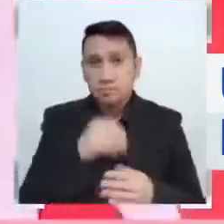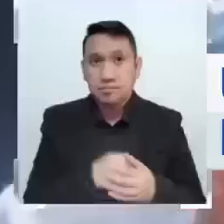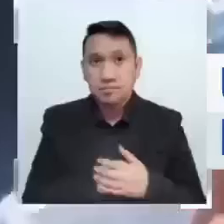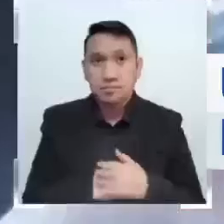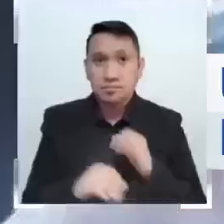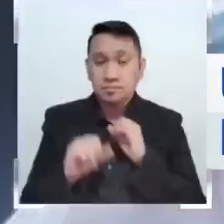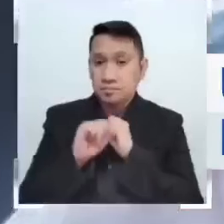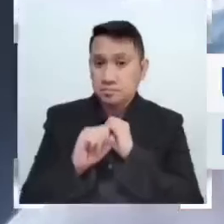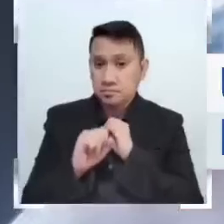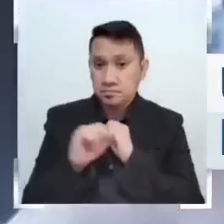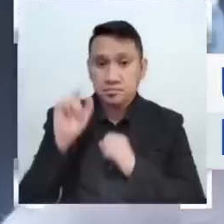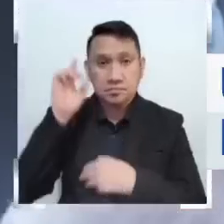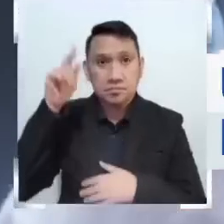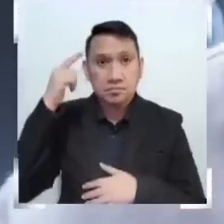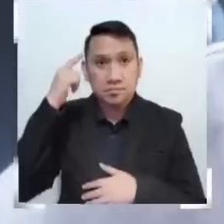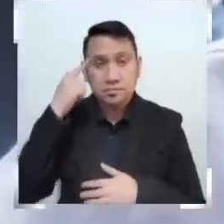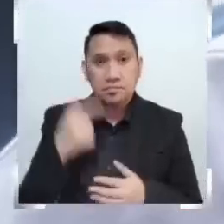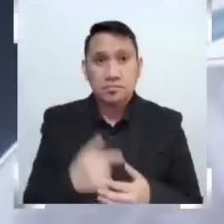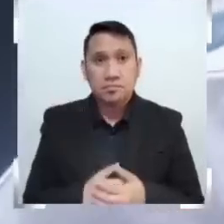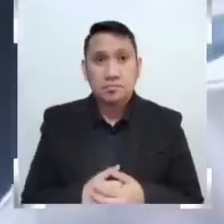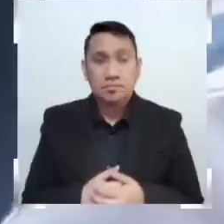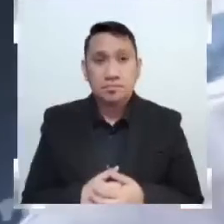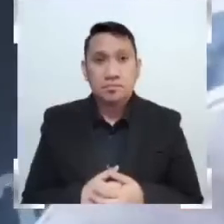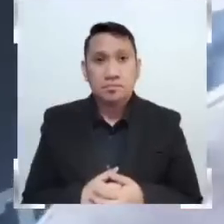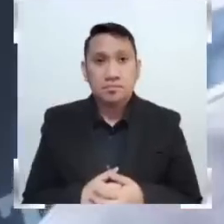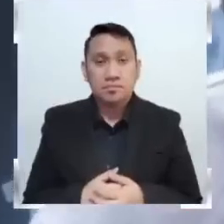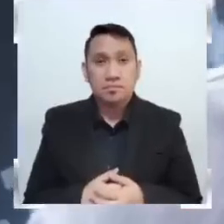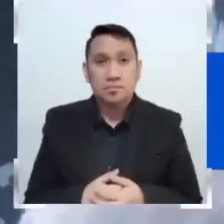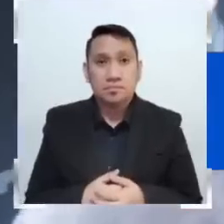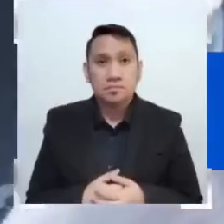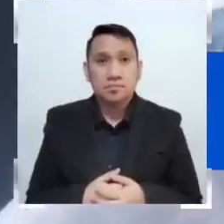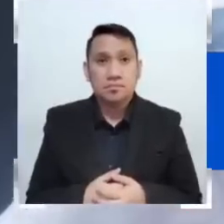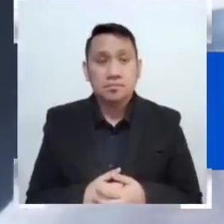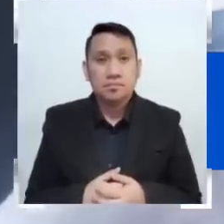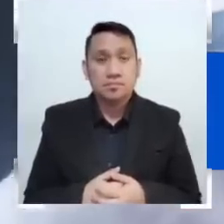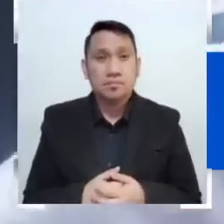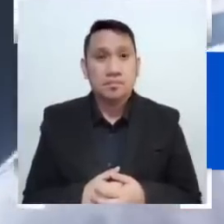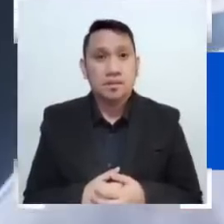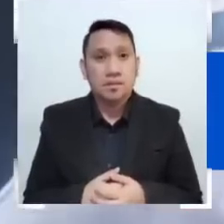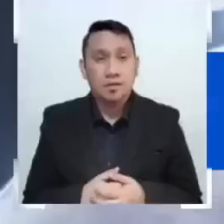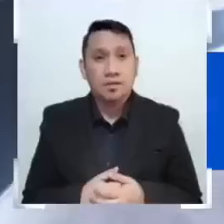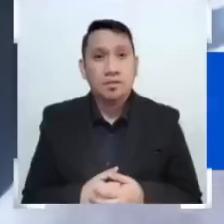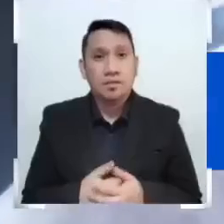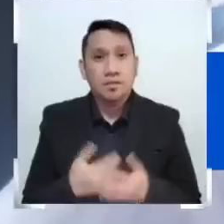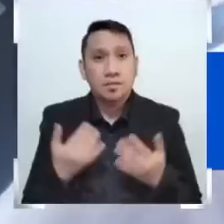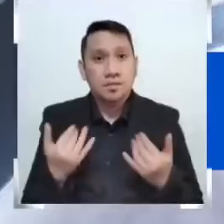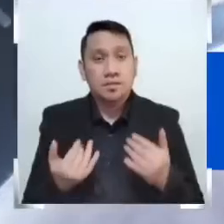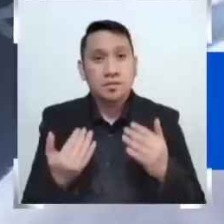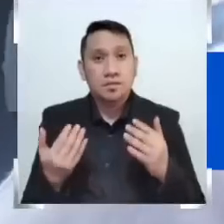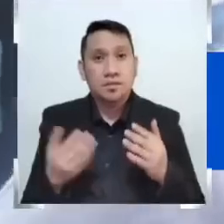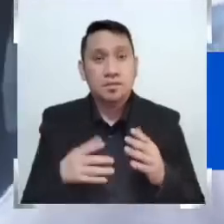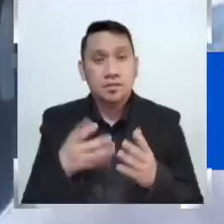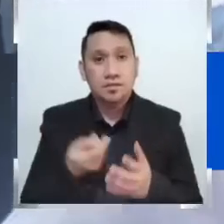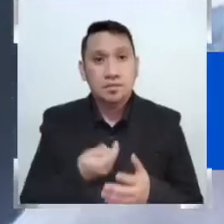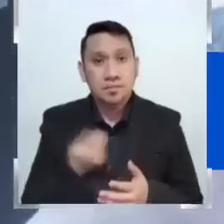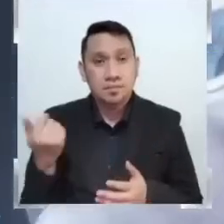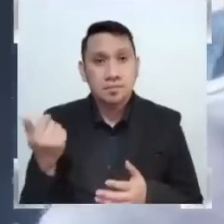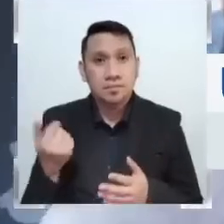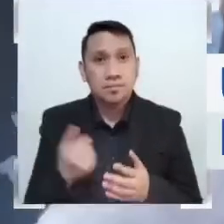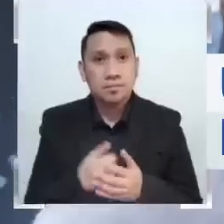gobyerno. Bababa yung presyo ng mga busy commodities kung tanggalin agad